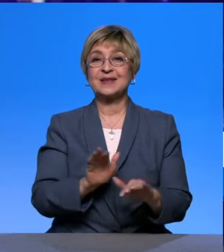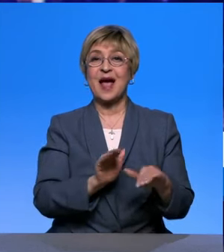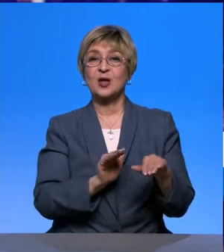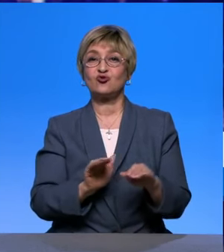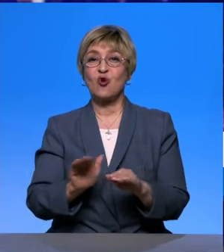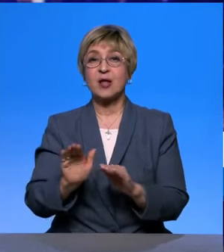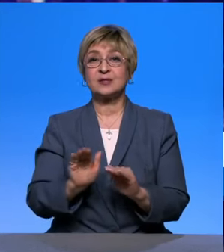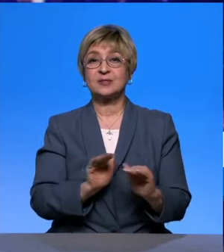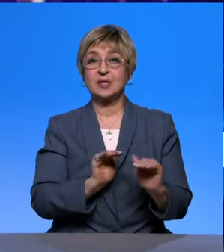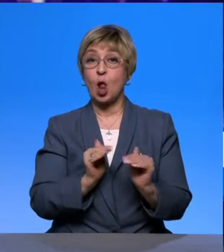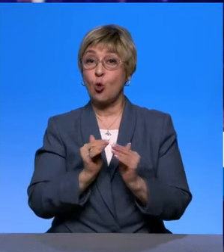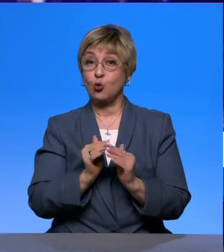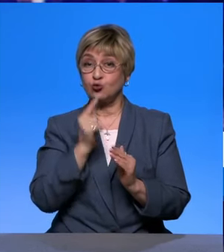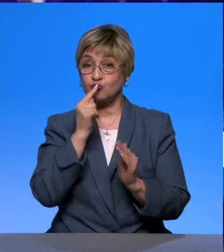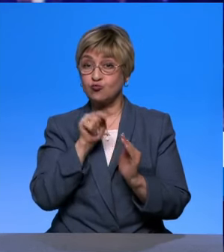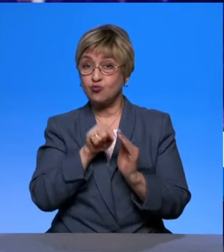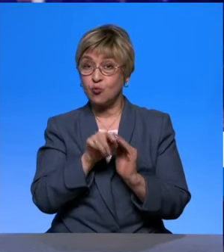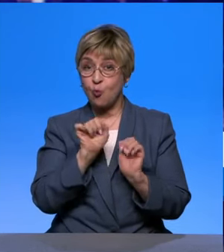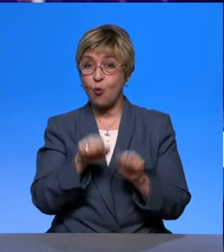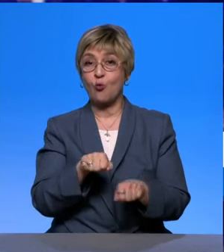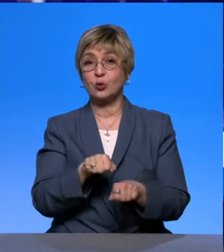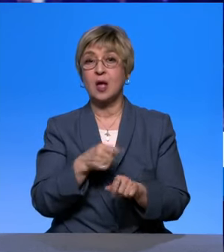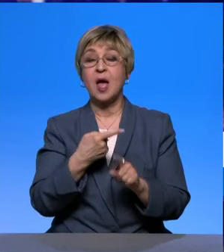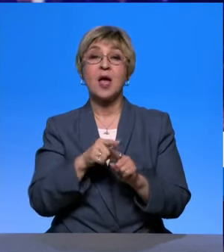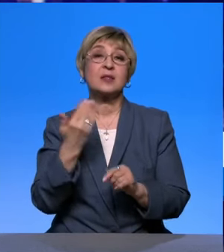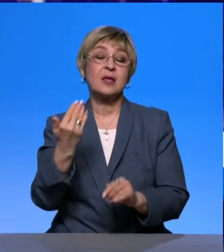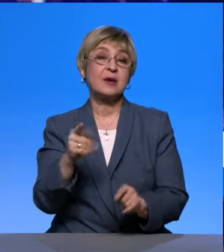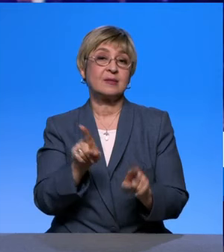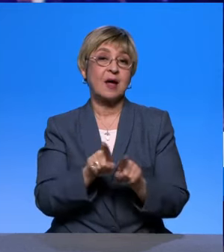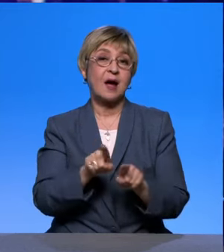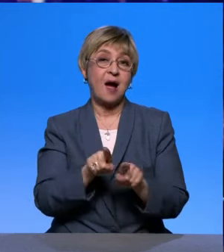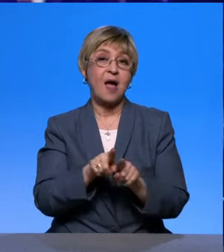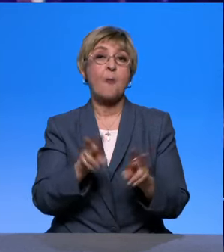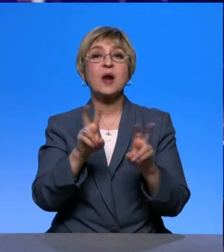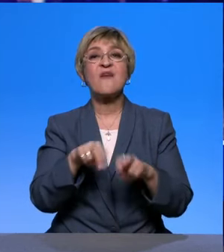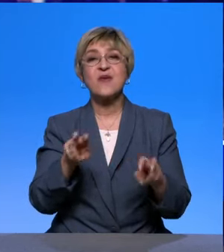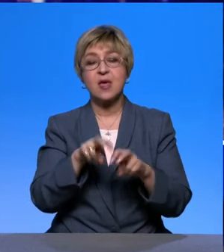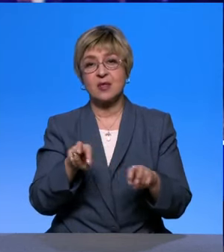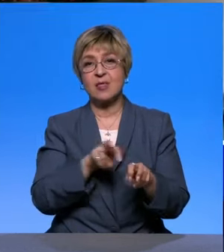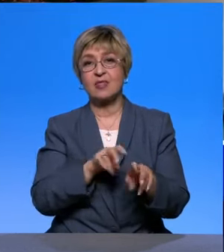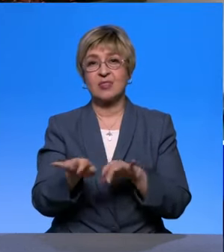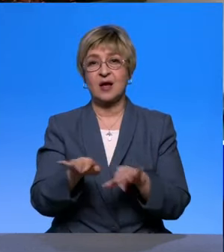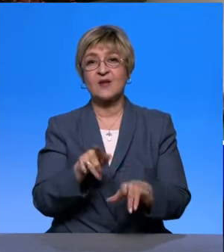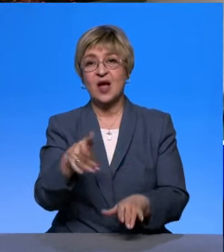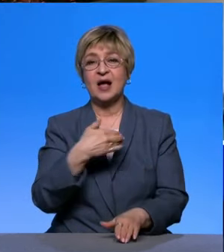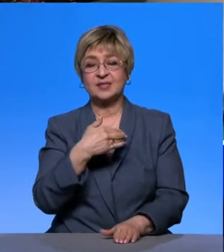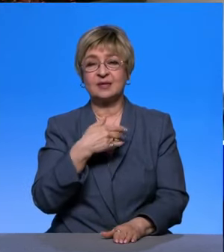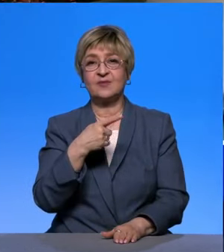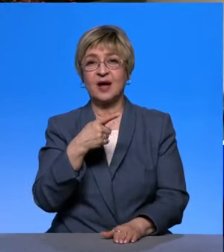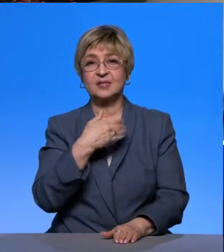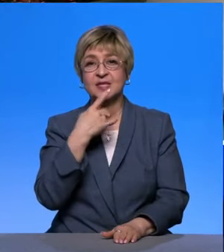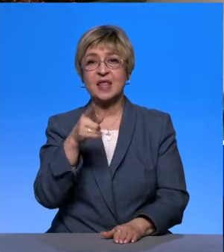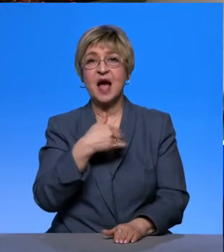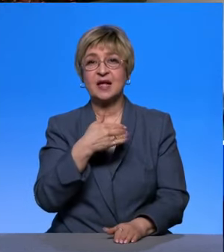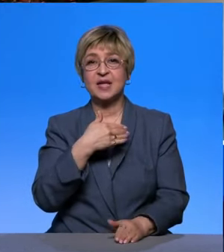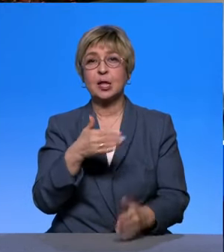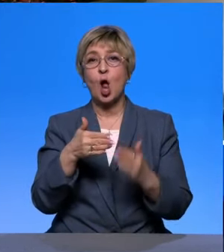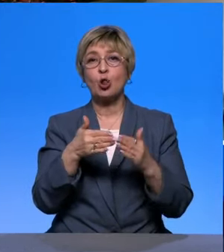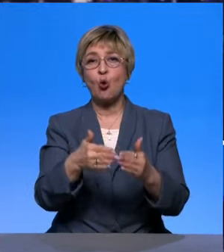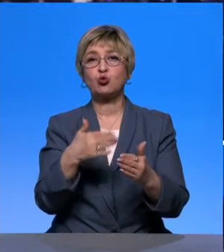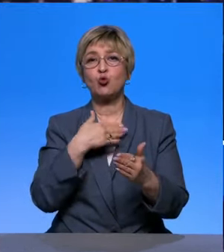их такая... Тактика уже, она проверенная. Опрокинуть, да, вы имеете в виду? Да, она проверенная. А хоть и русские